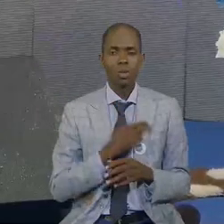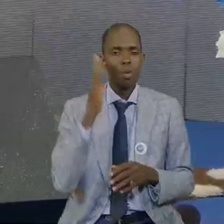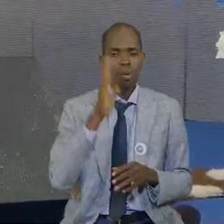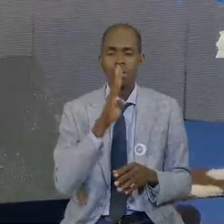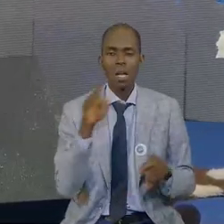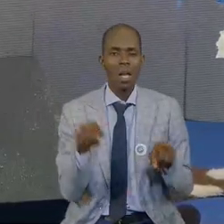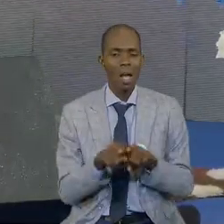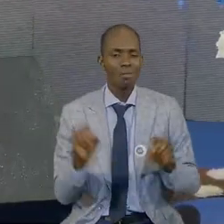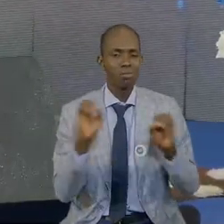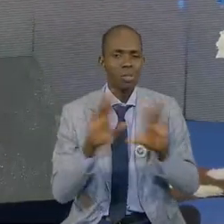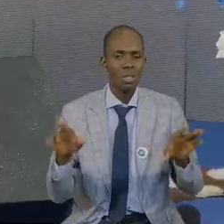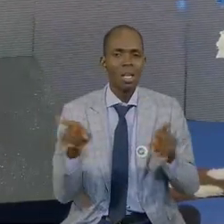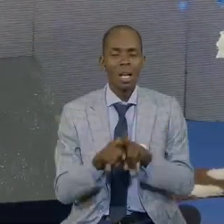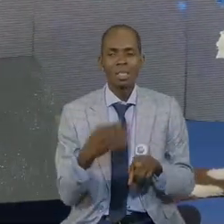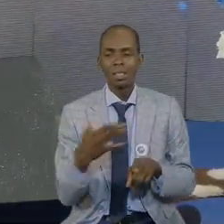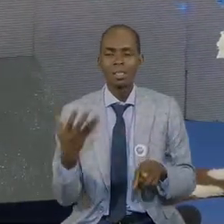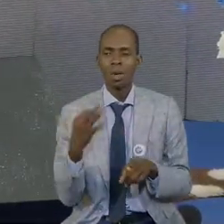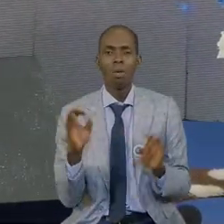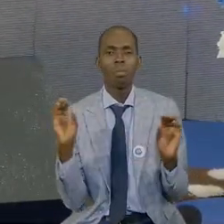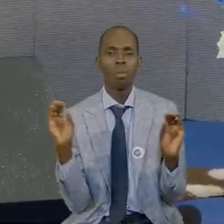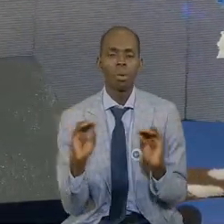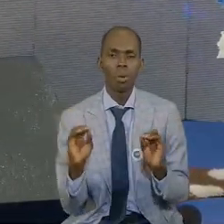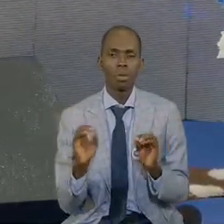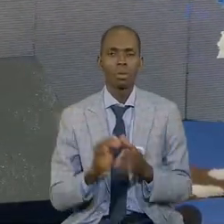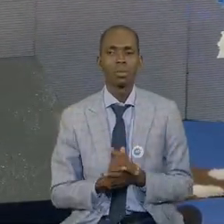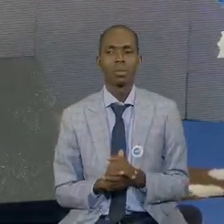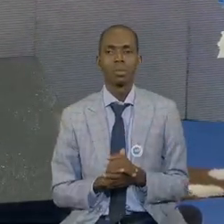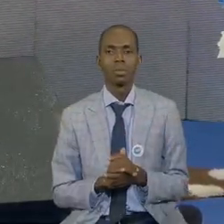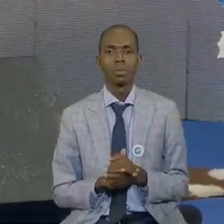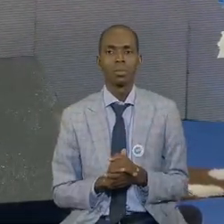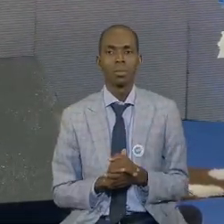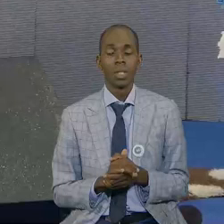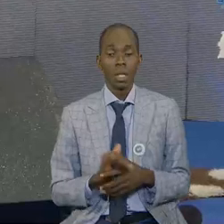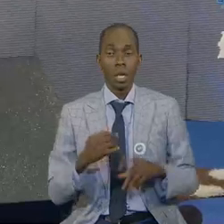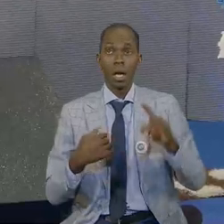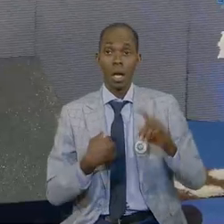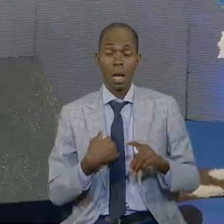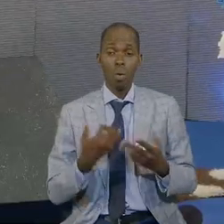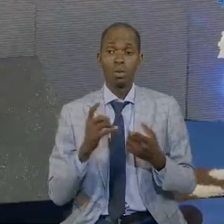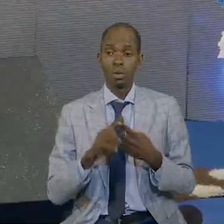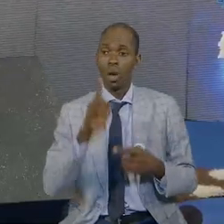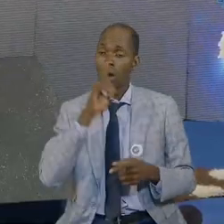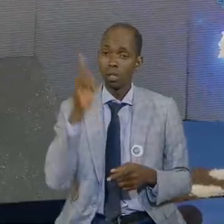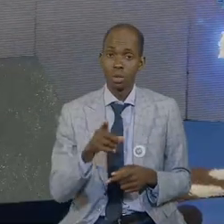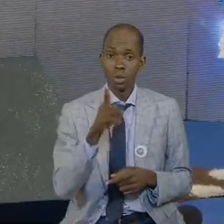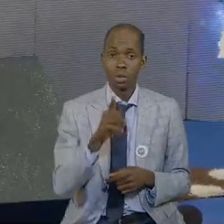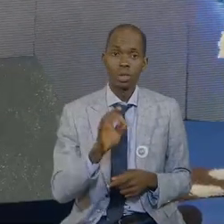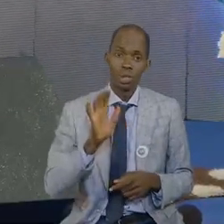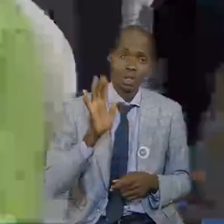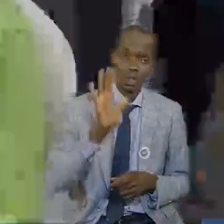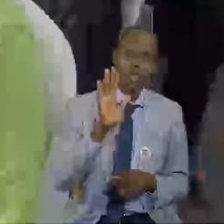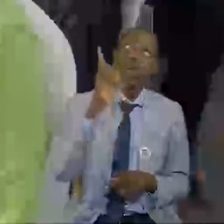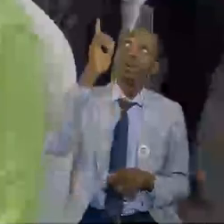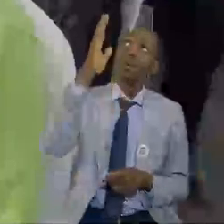il dit, ceux qui te font guerre seront réduits à rien, réduits au néant. Ça te rassure. Will never fail. Dieu